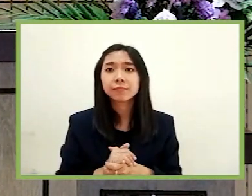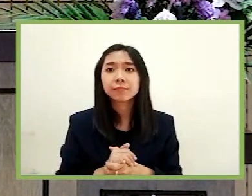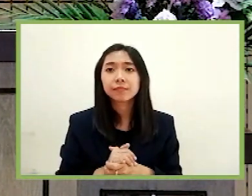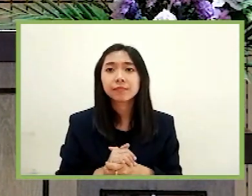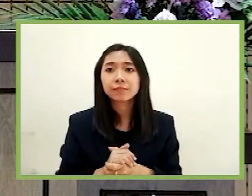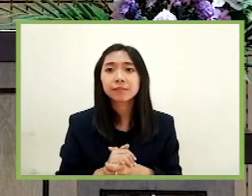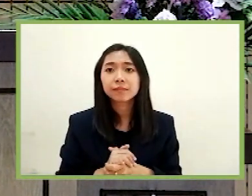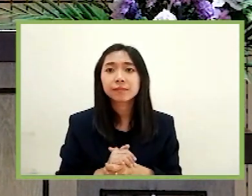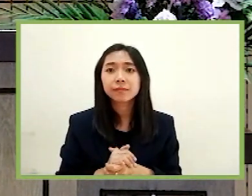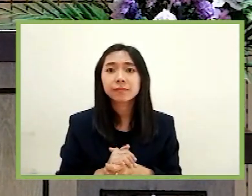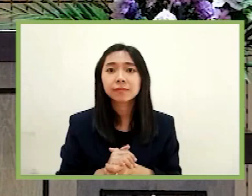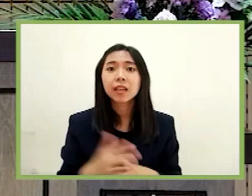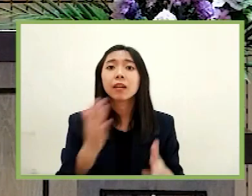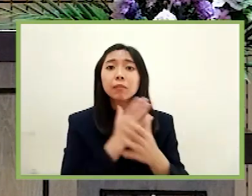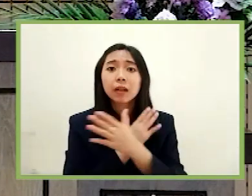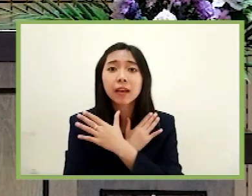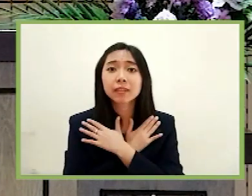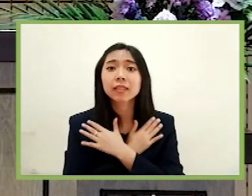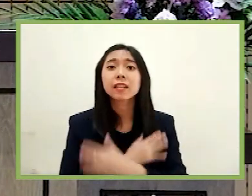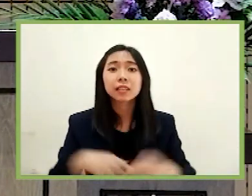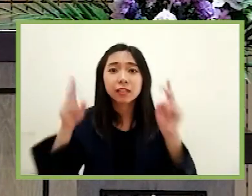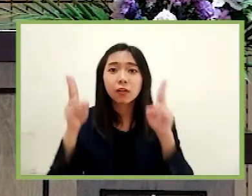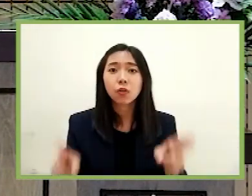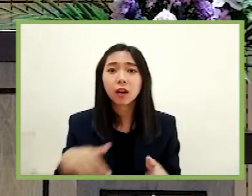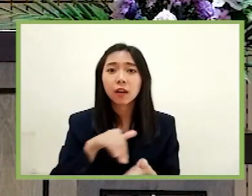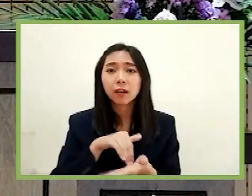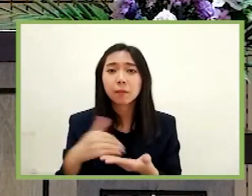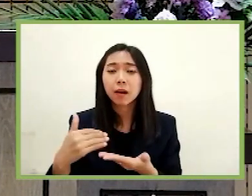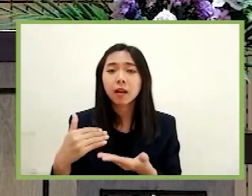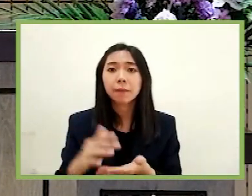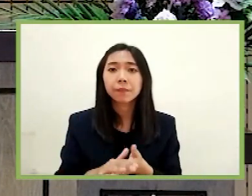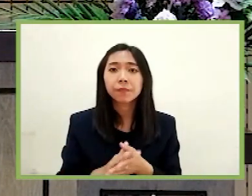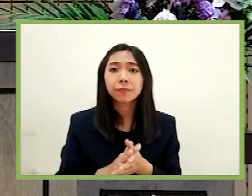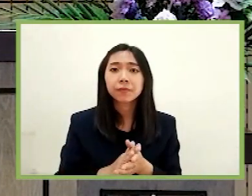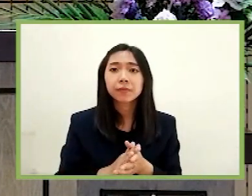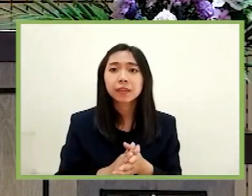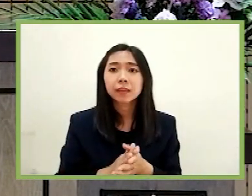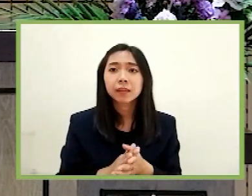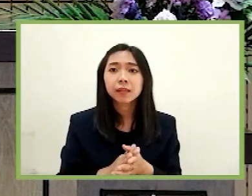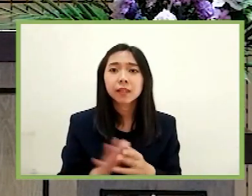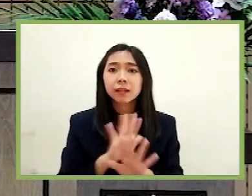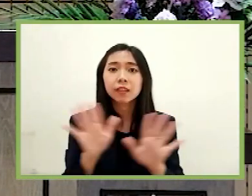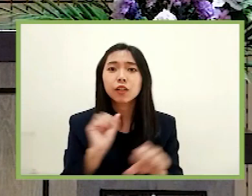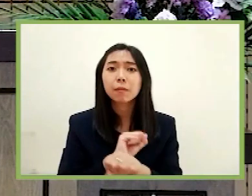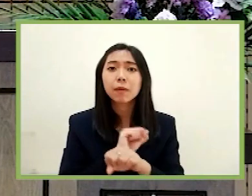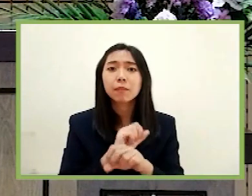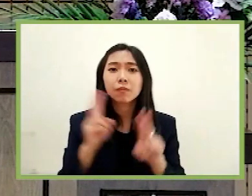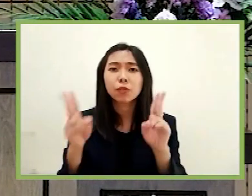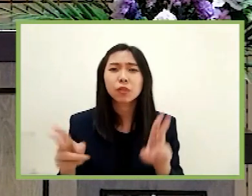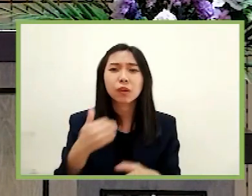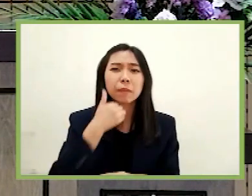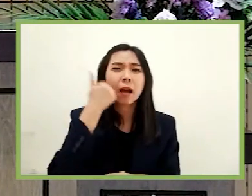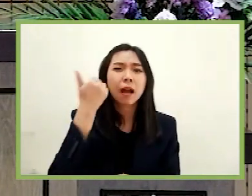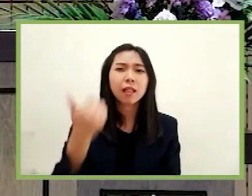semangat untuk mengasihi orang yang lemah Hai semangat untuk tidak membuat orang malu